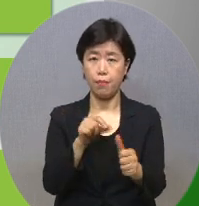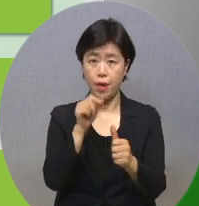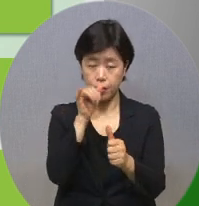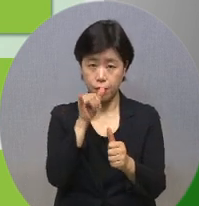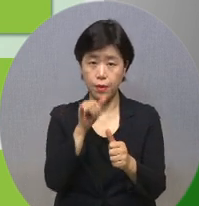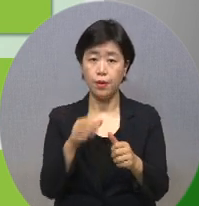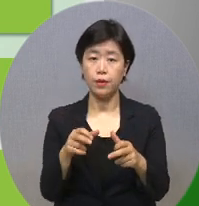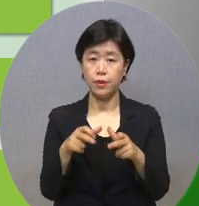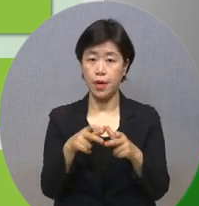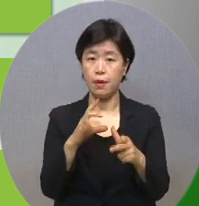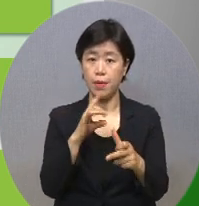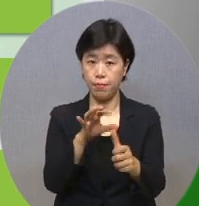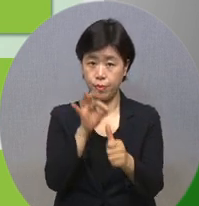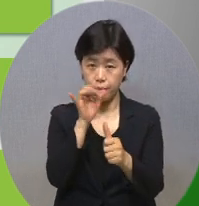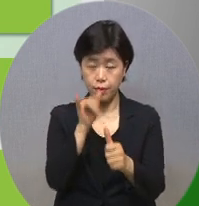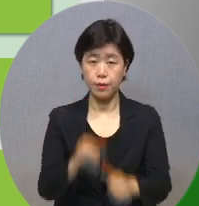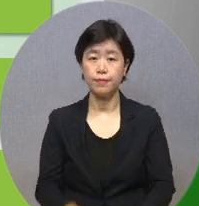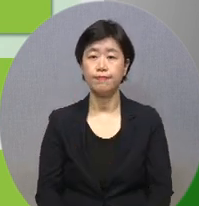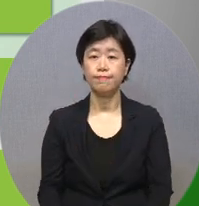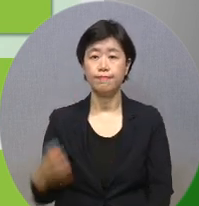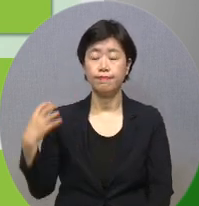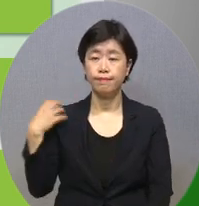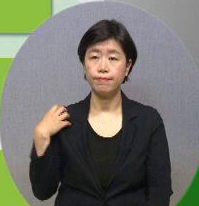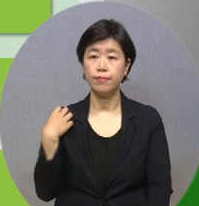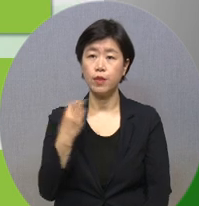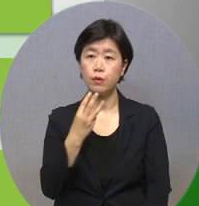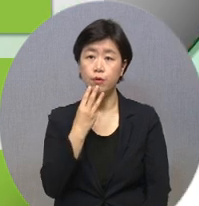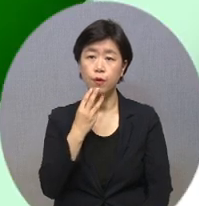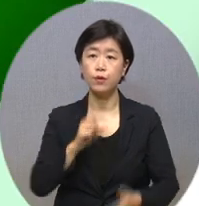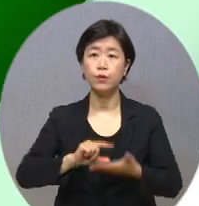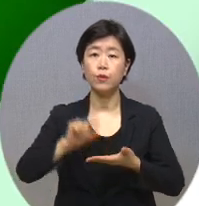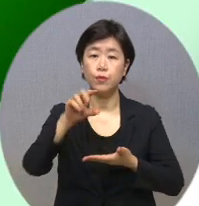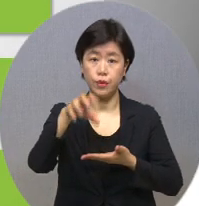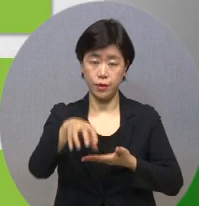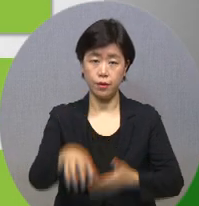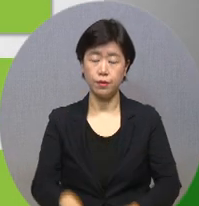장애인만 채용하며 담당기사는 서울 동부지사입니다.